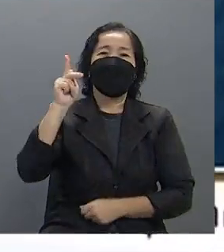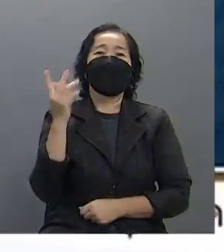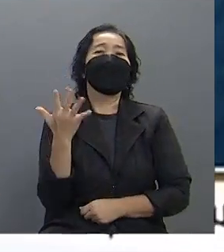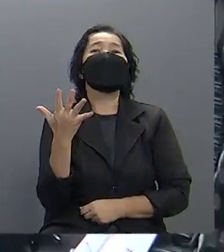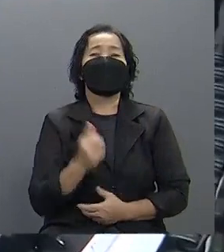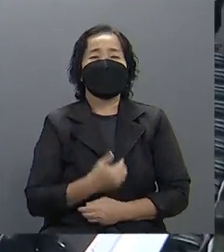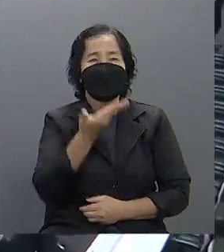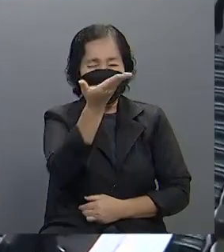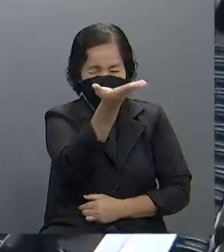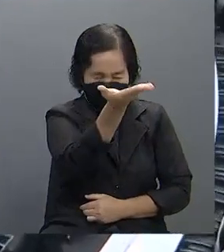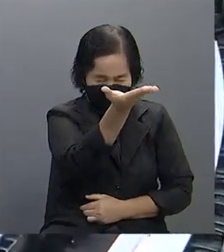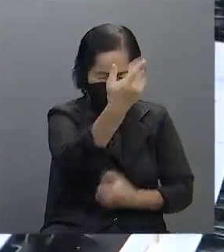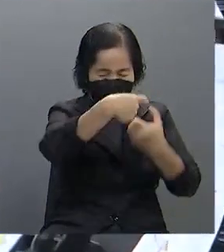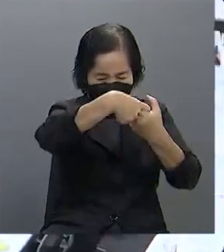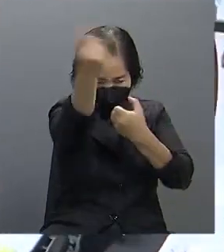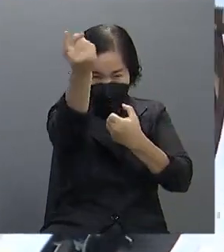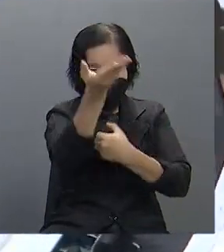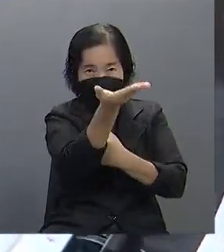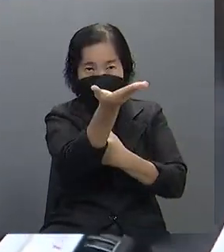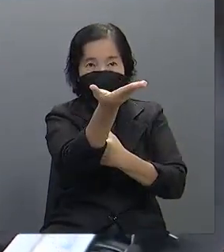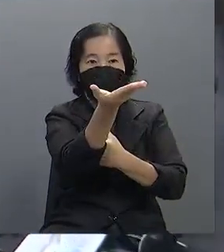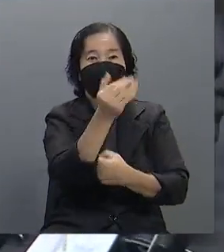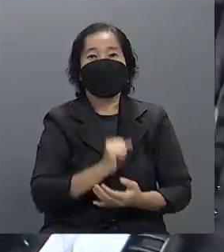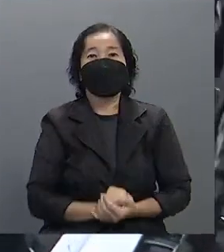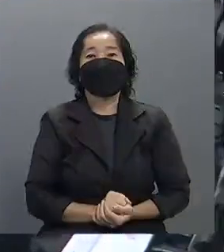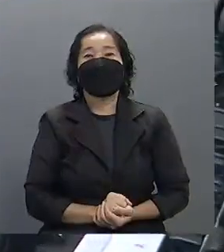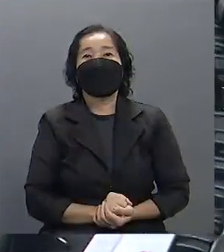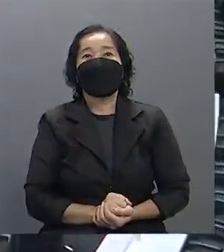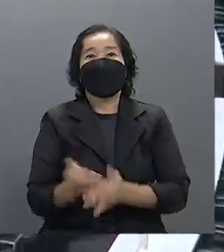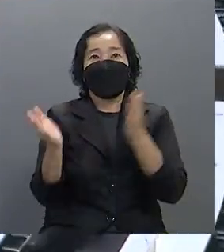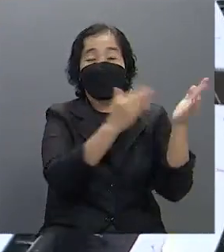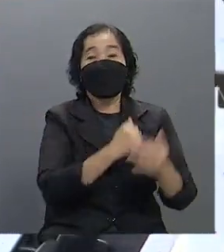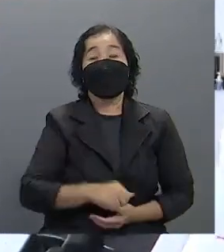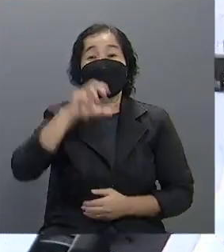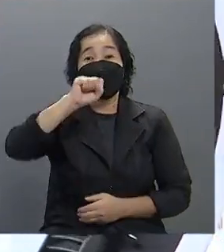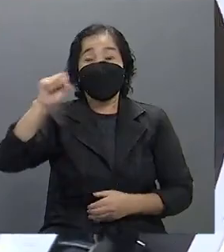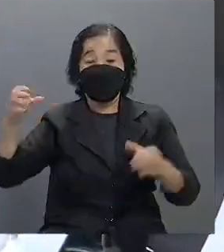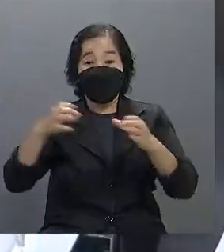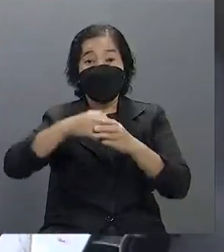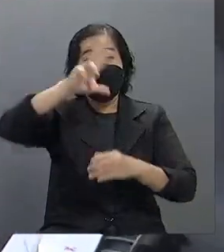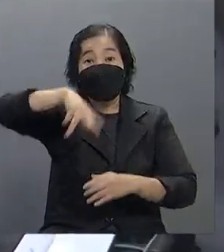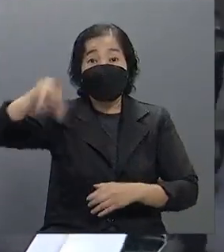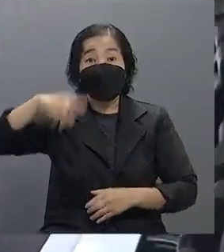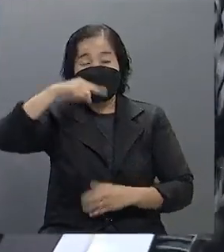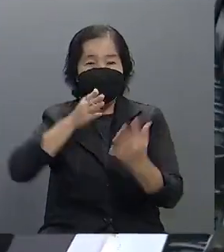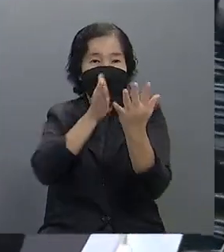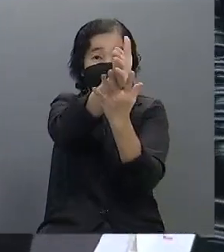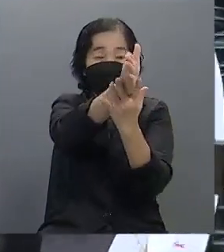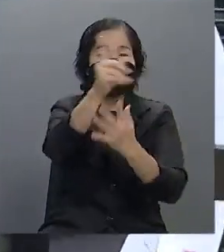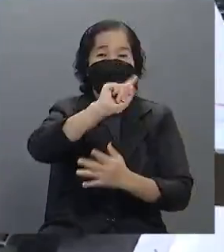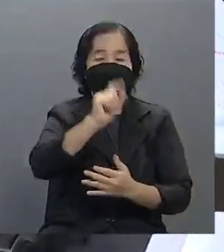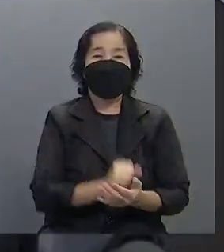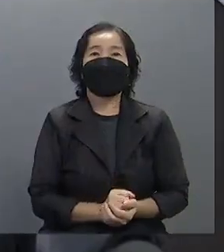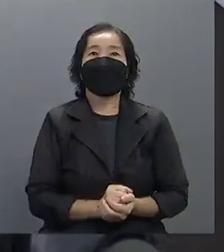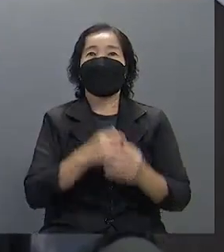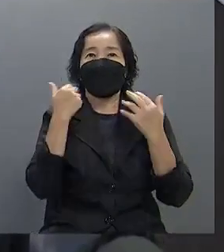ตครับขอบคุณครับท่านประธาน ขณะที่ส.ส.เพื่อไทยอีกคนนะคะอภิปรายด้วยน้ำเสียงดุดันก็คือนายขจิตชัยนิคมค่ะชี้ถึงการบริห